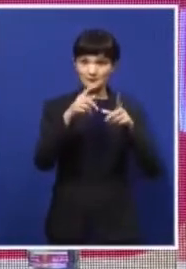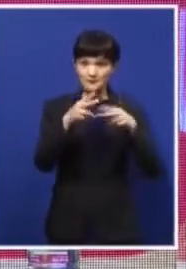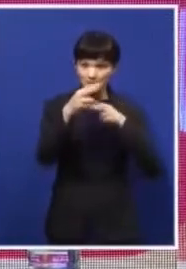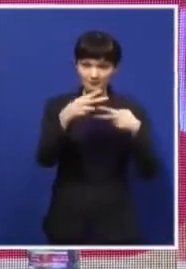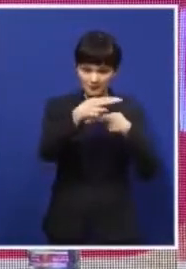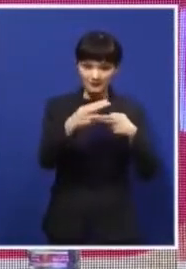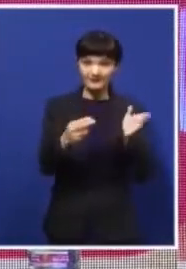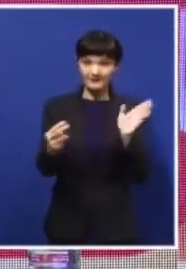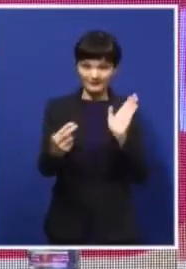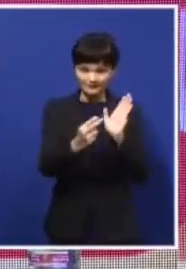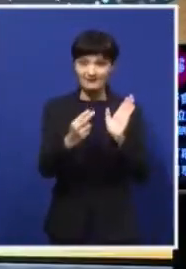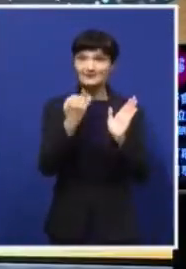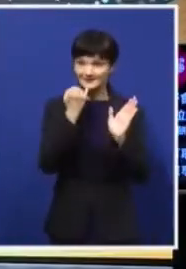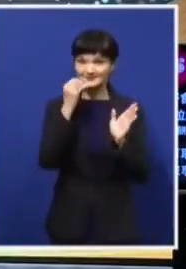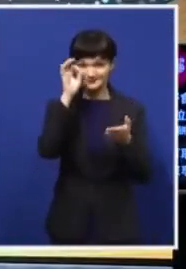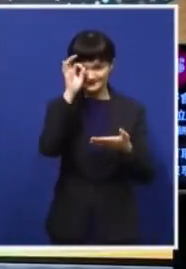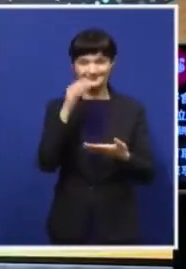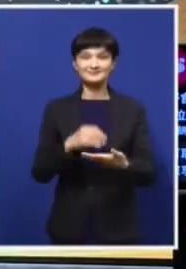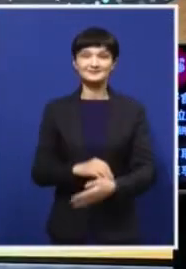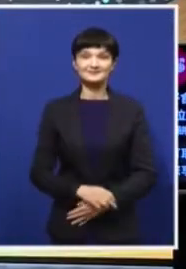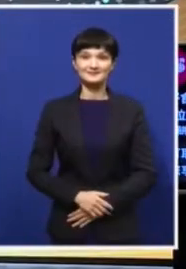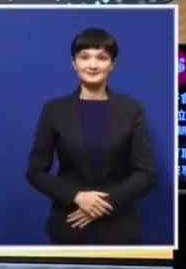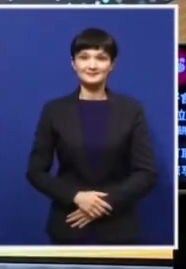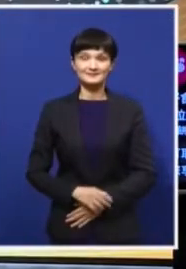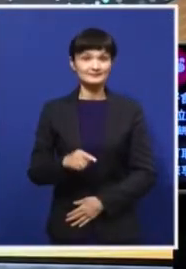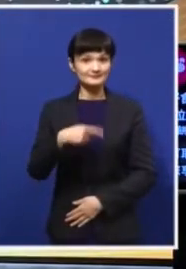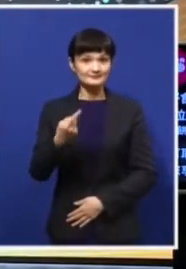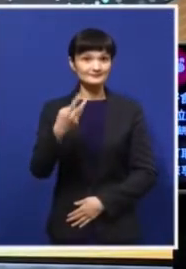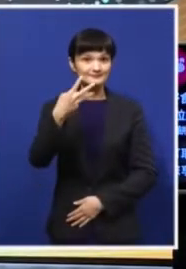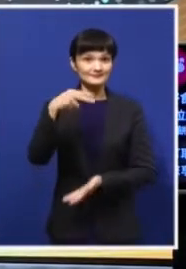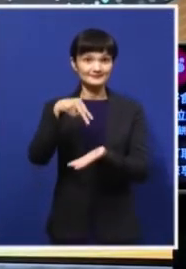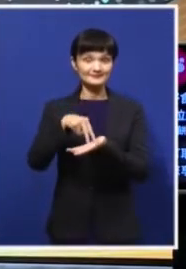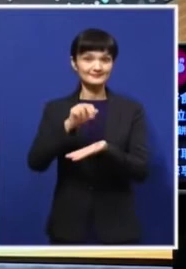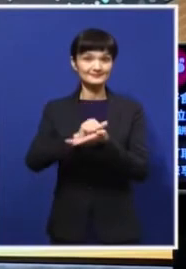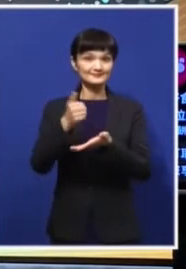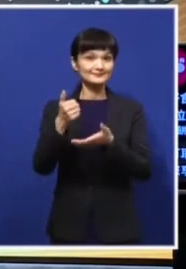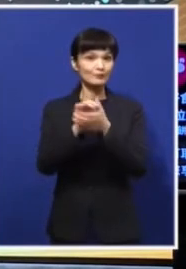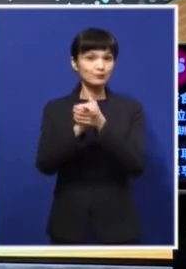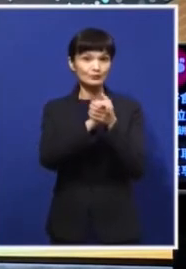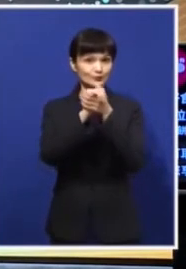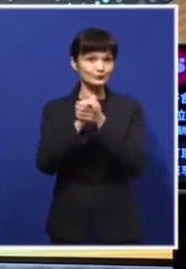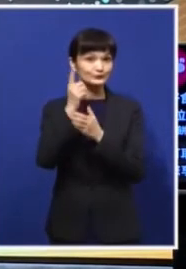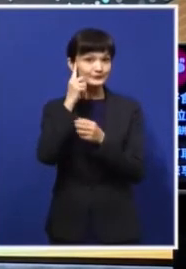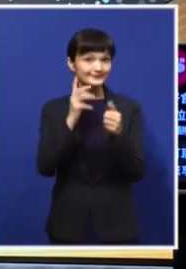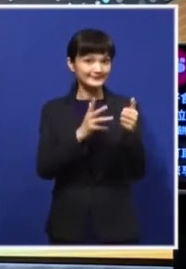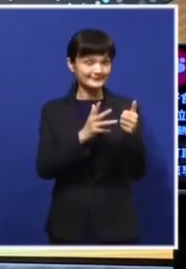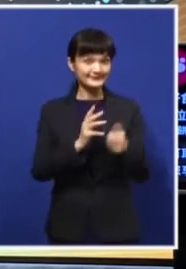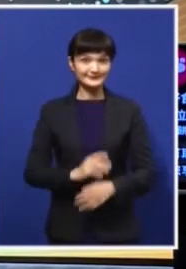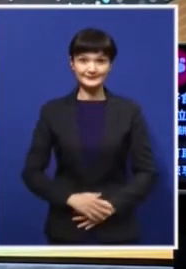家。好，接下来好像是刚才3D 的记者朋友要询问那。